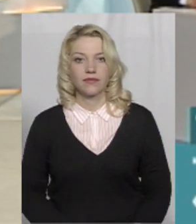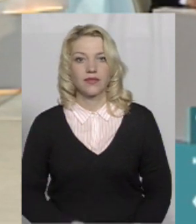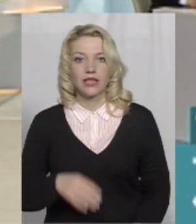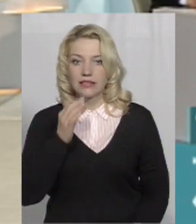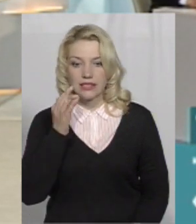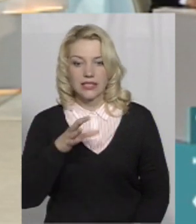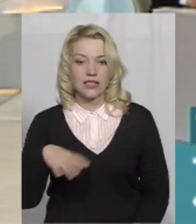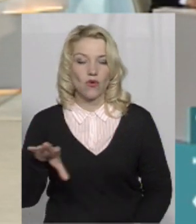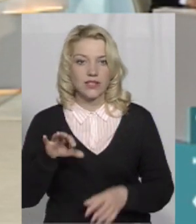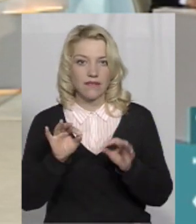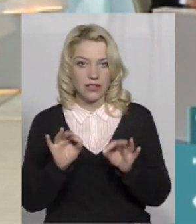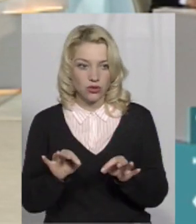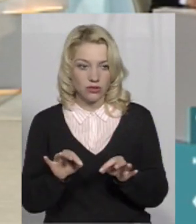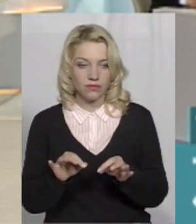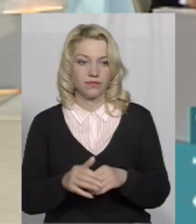Сказано все вірно.